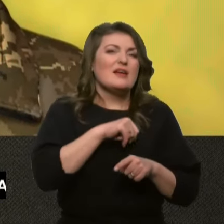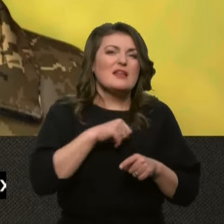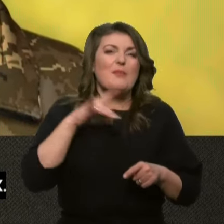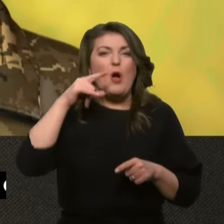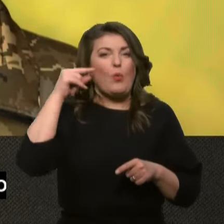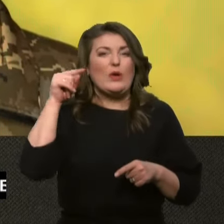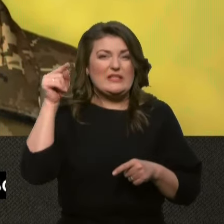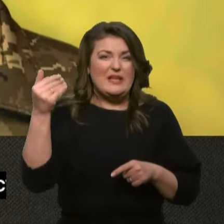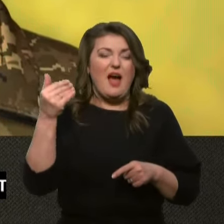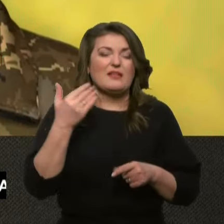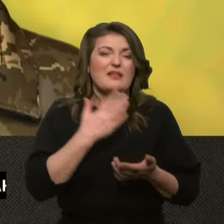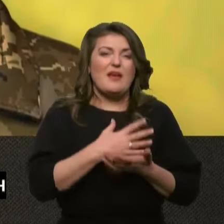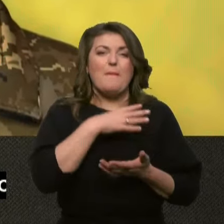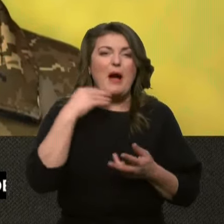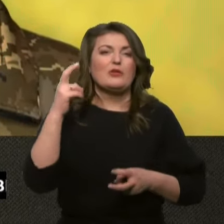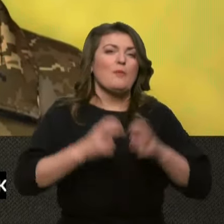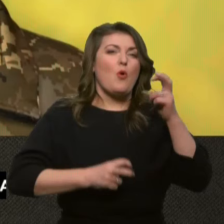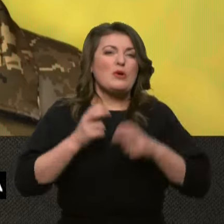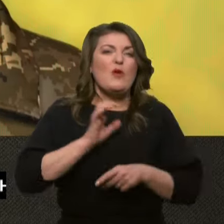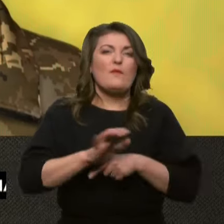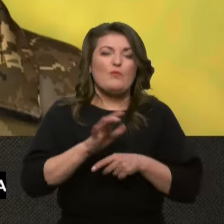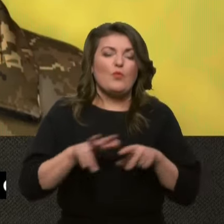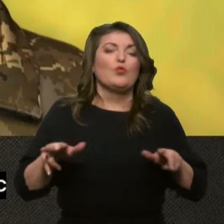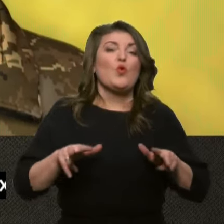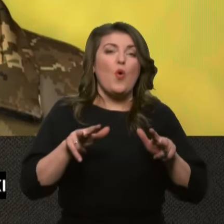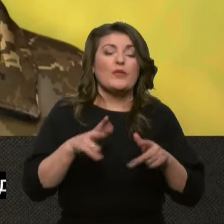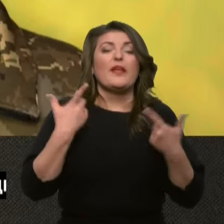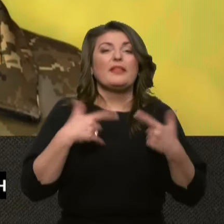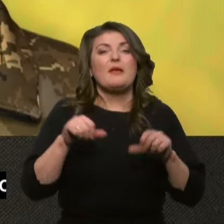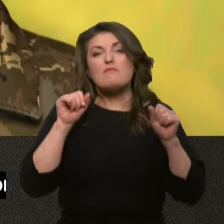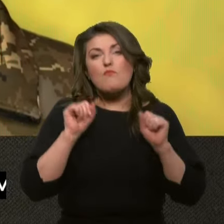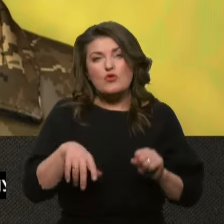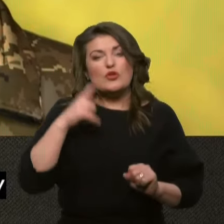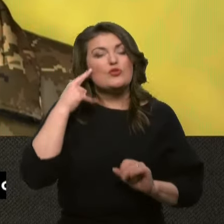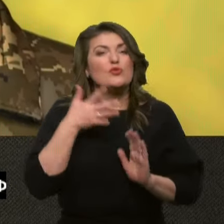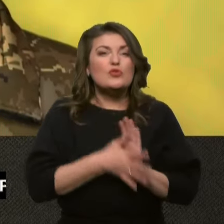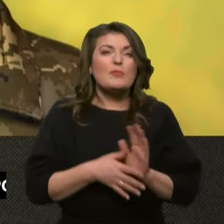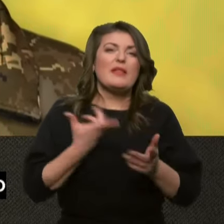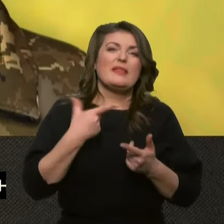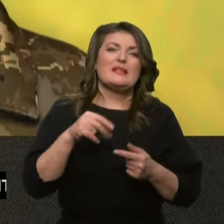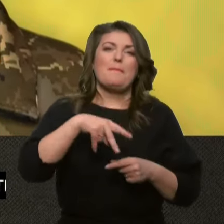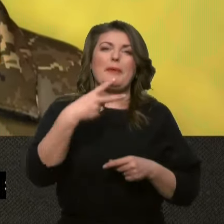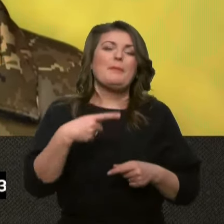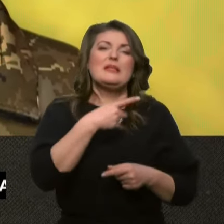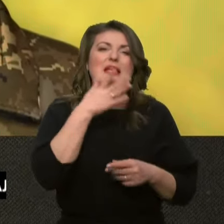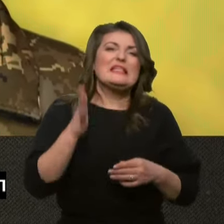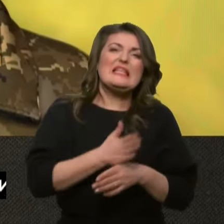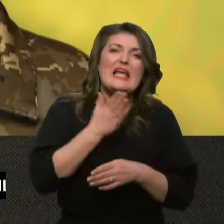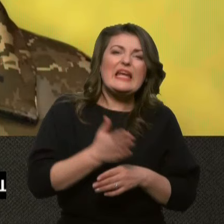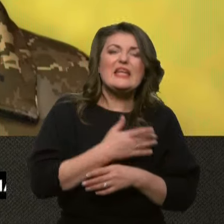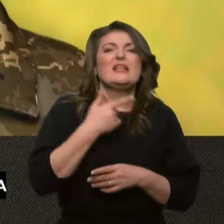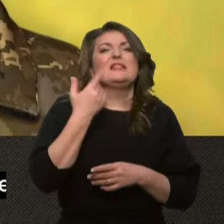як і у росіян, є багато, скажімо, промислового виробництва дрони, де можна зрозуміти, зрозуміти десь приблизно їхню серійність,